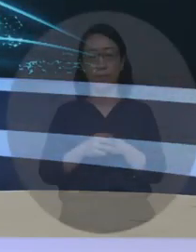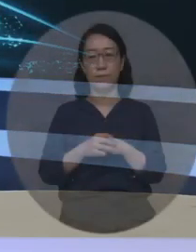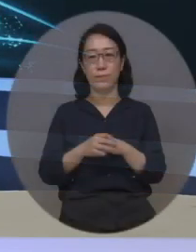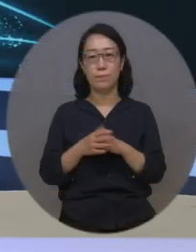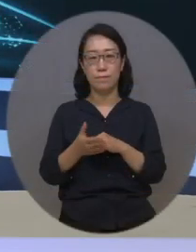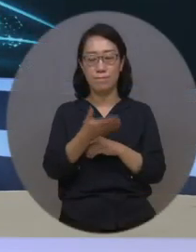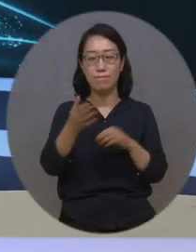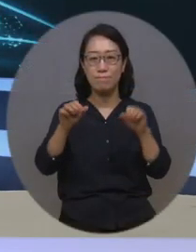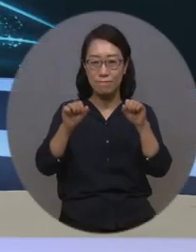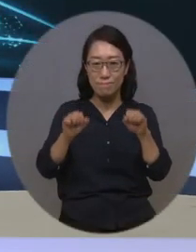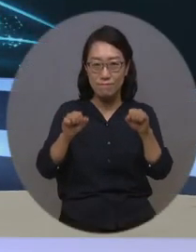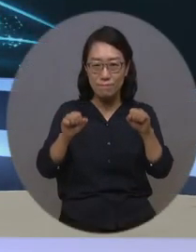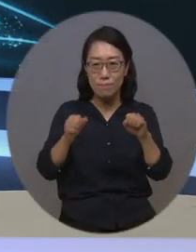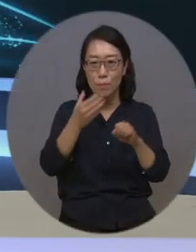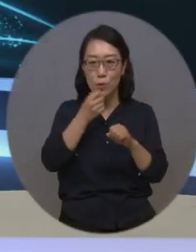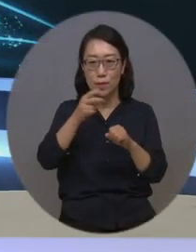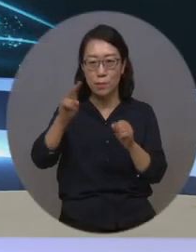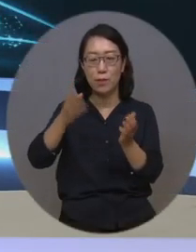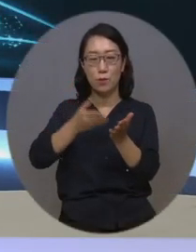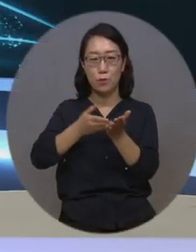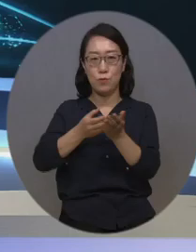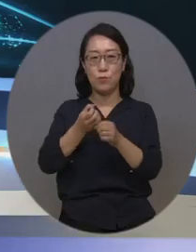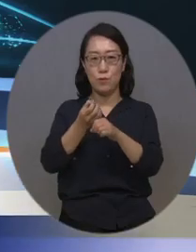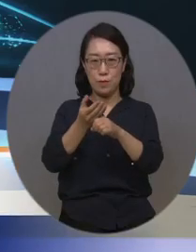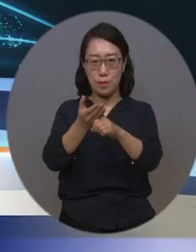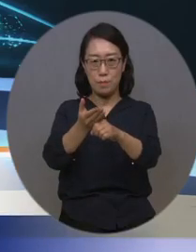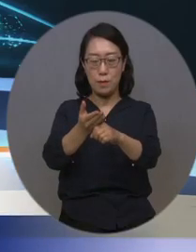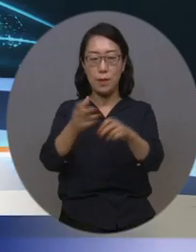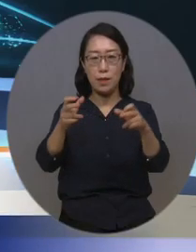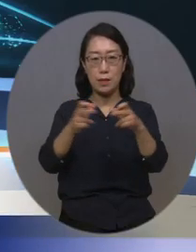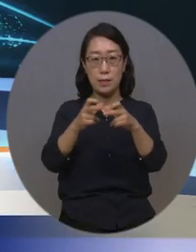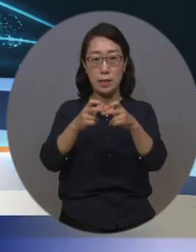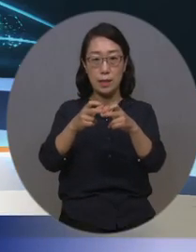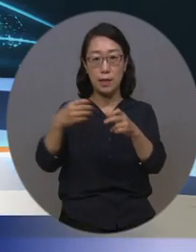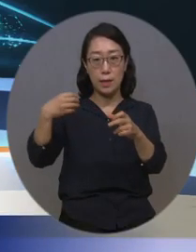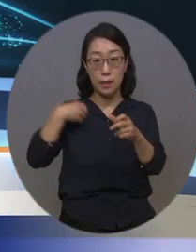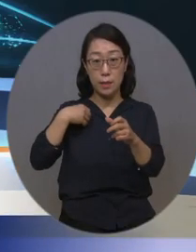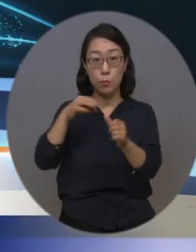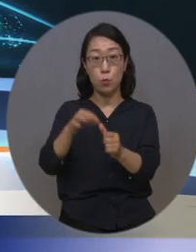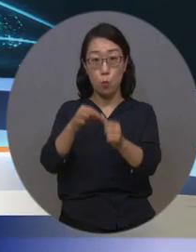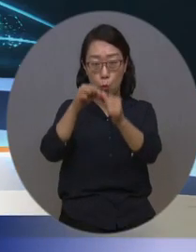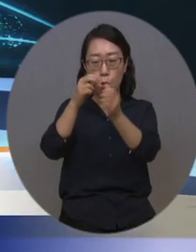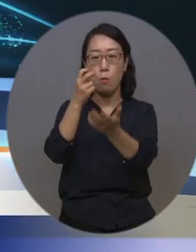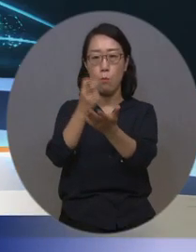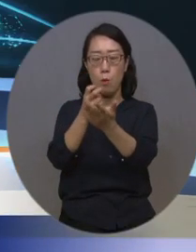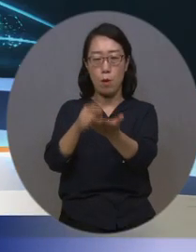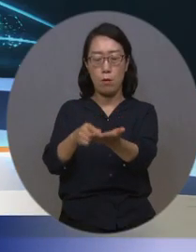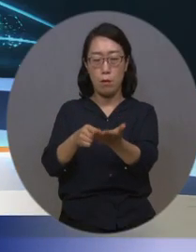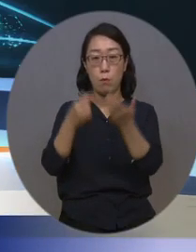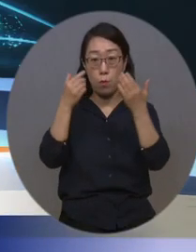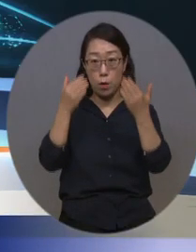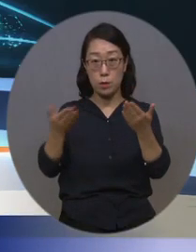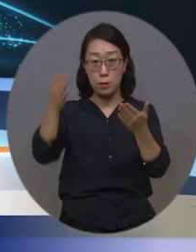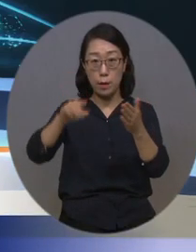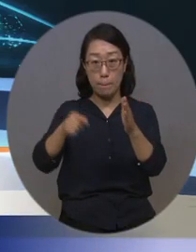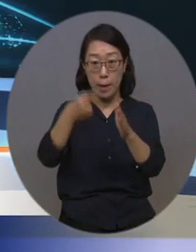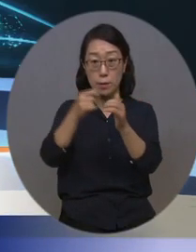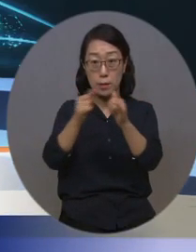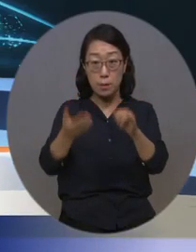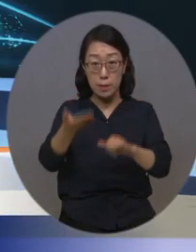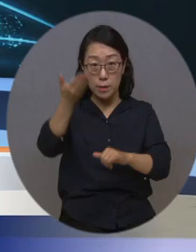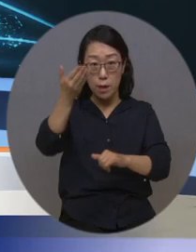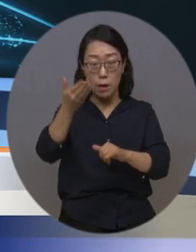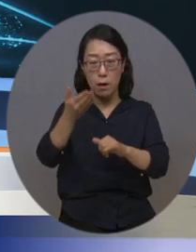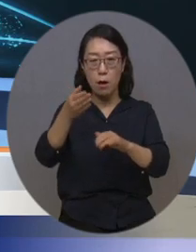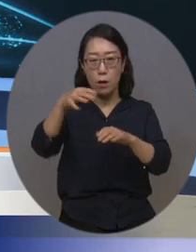시청자 여러분 안녕하십니까 복지 tv 있습니다 장애인의 의무고용 은 법으로 명시되어 있는데요 100인 이상의 공공기관이